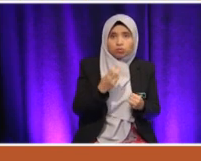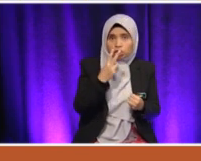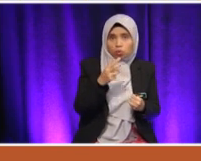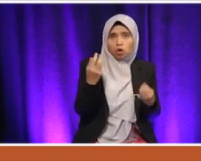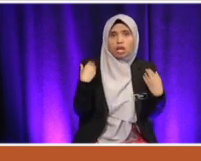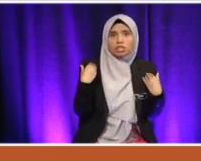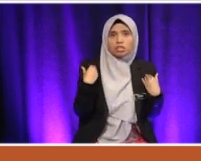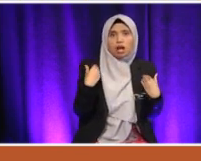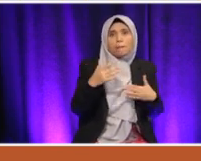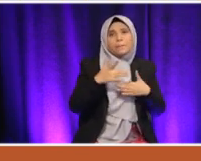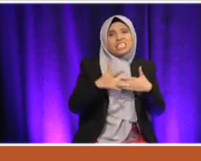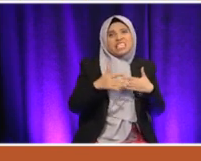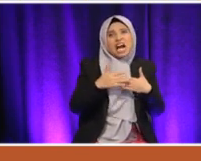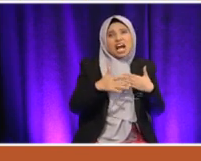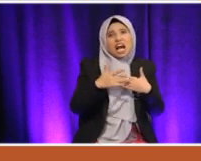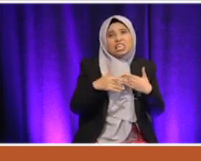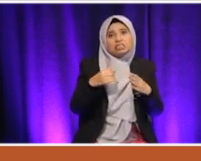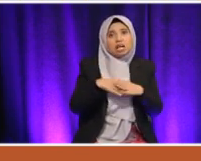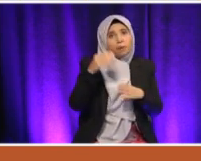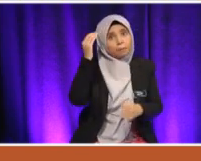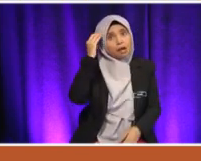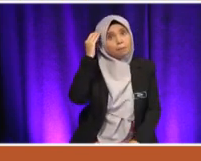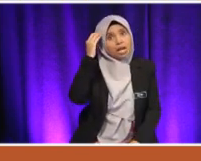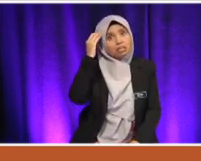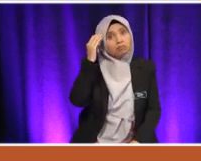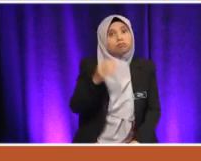pendarahan dalam kepala mengikuti